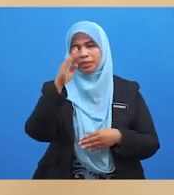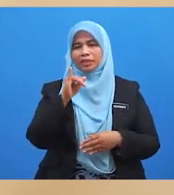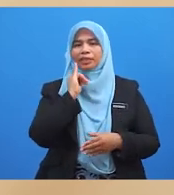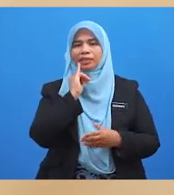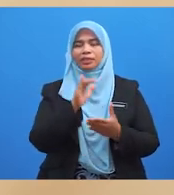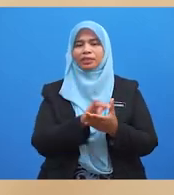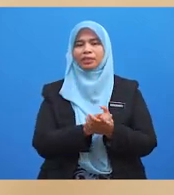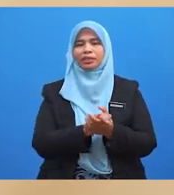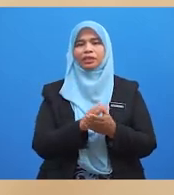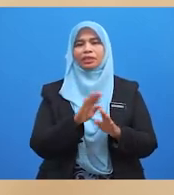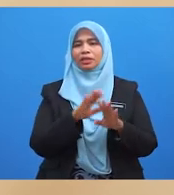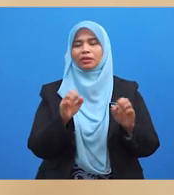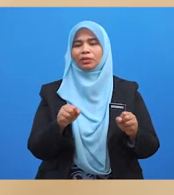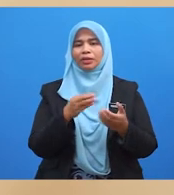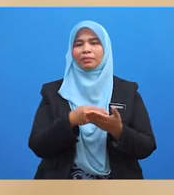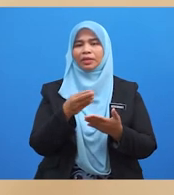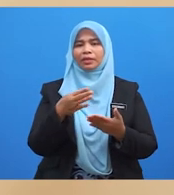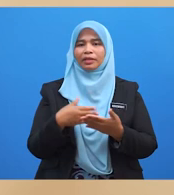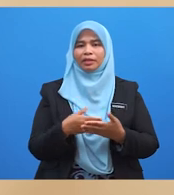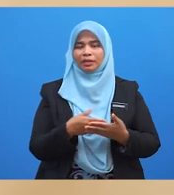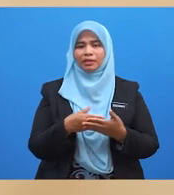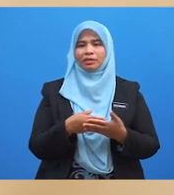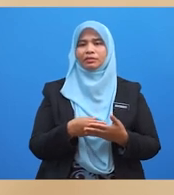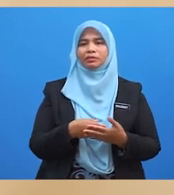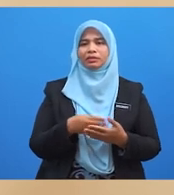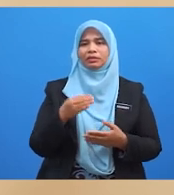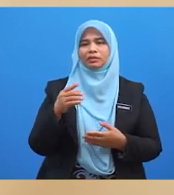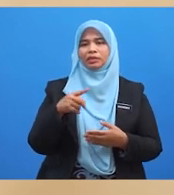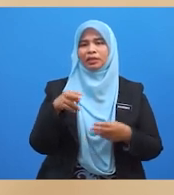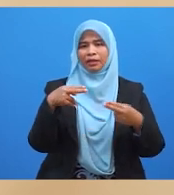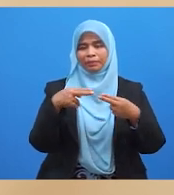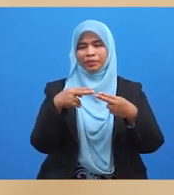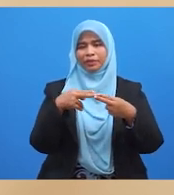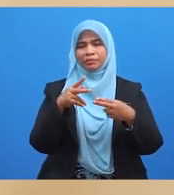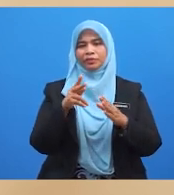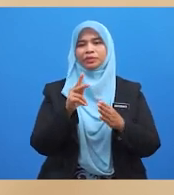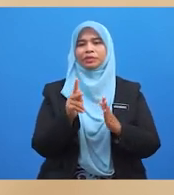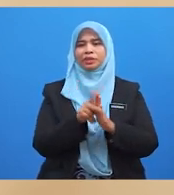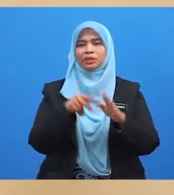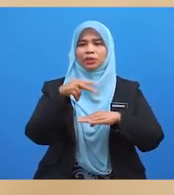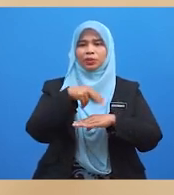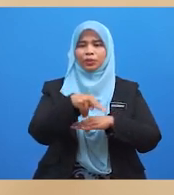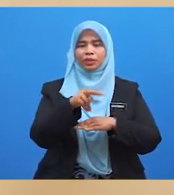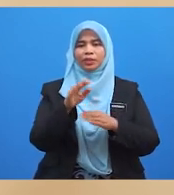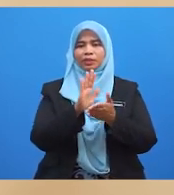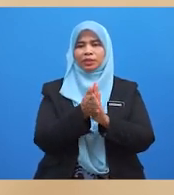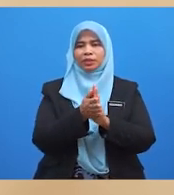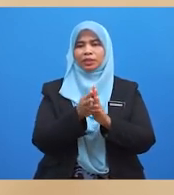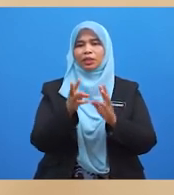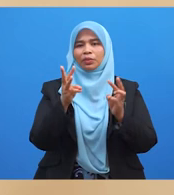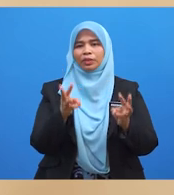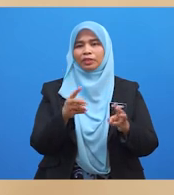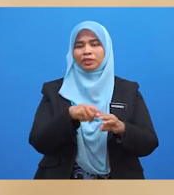pasangan yang tidak mempunyai anak. Zuriat adalah penyambung keturunan yang menjadi waris di